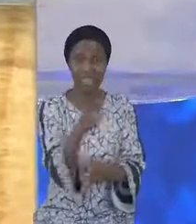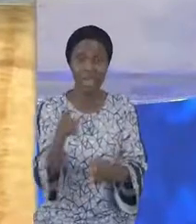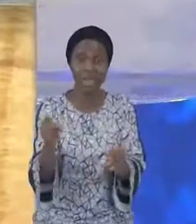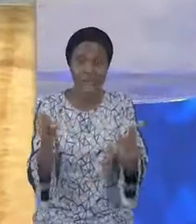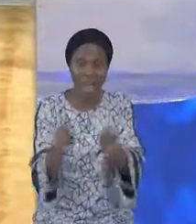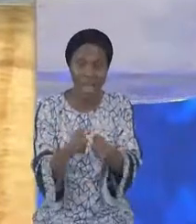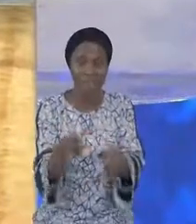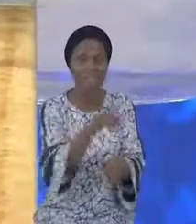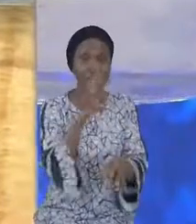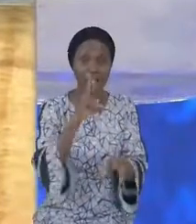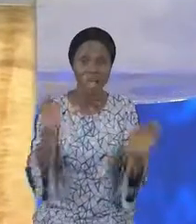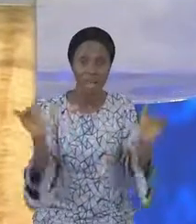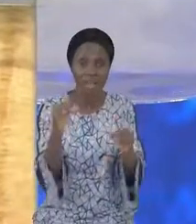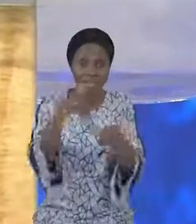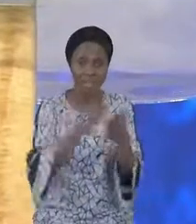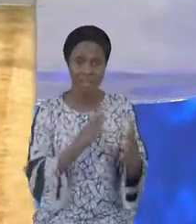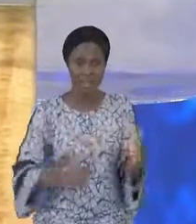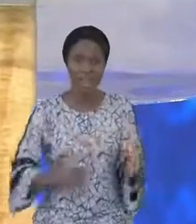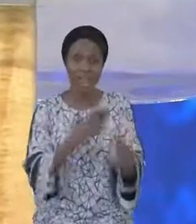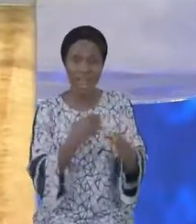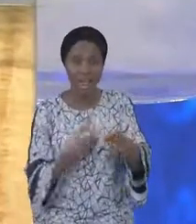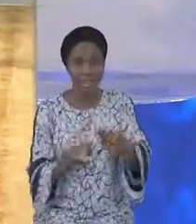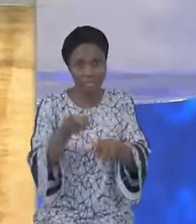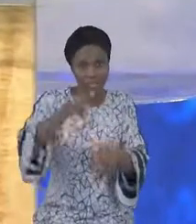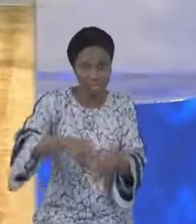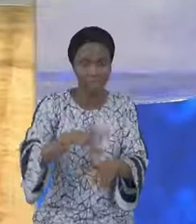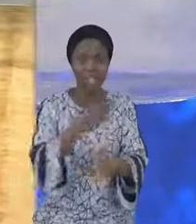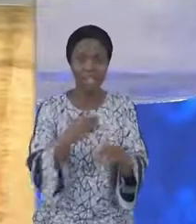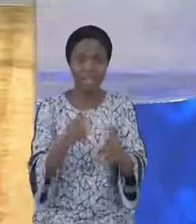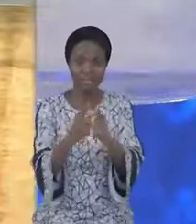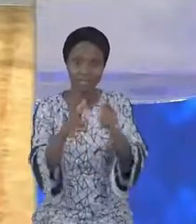comme elles étaient en Christ et ils sont avec abondance,